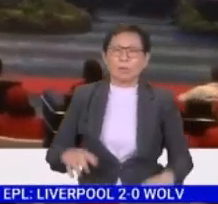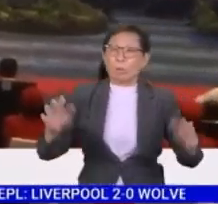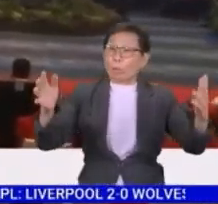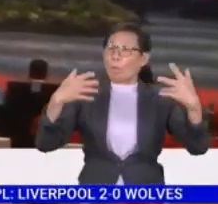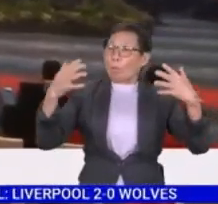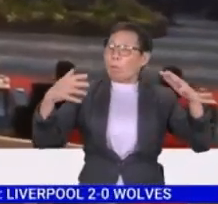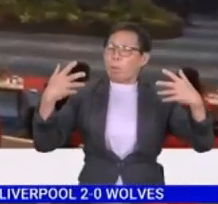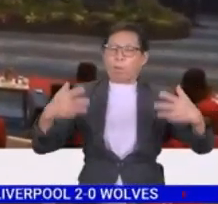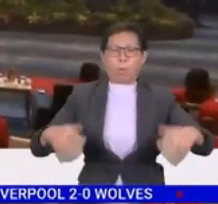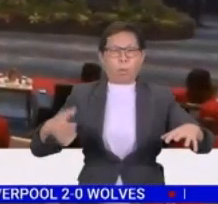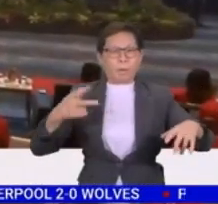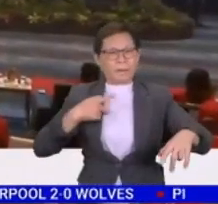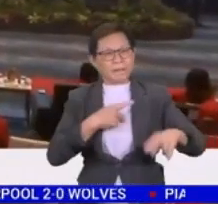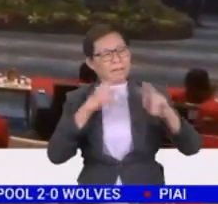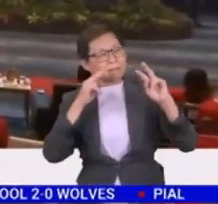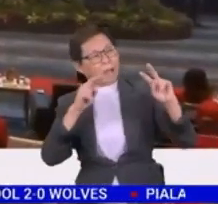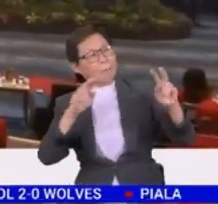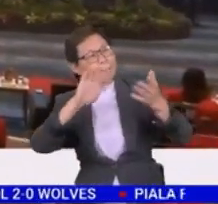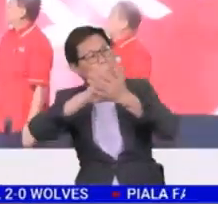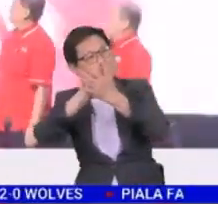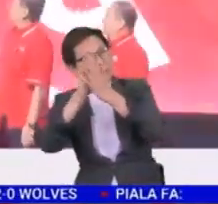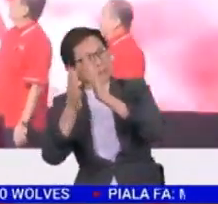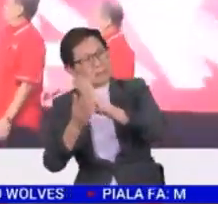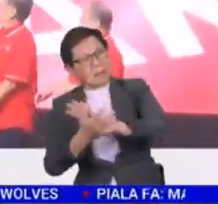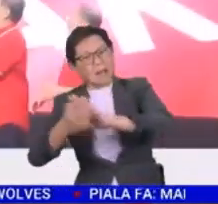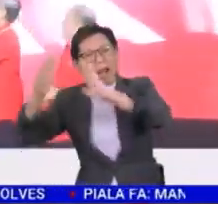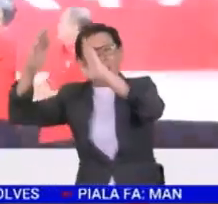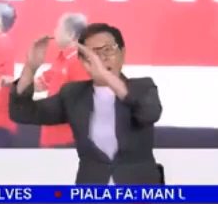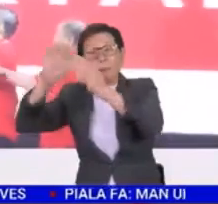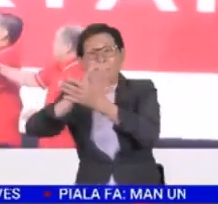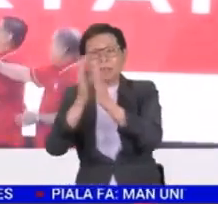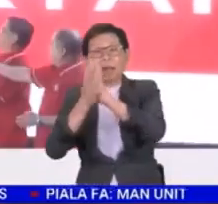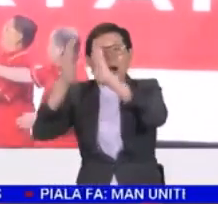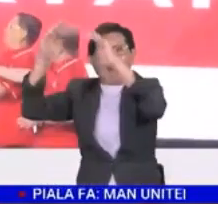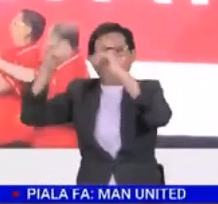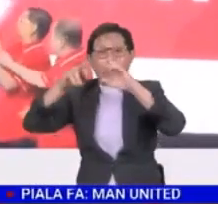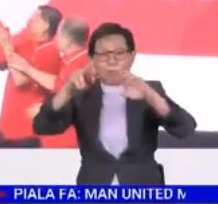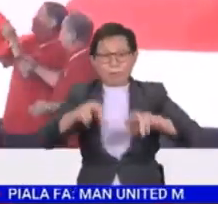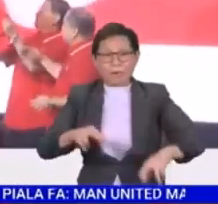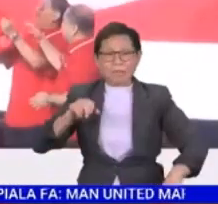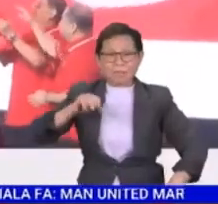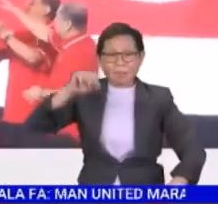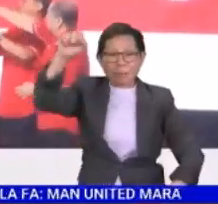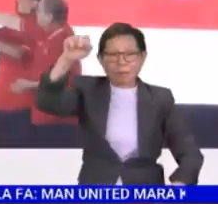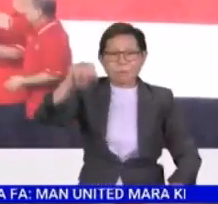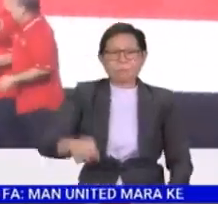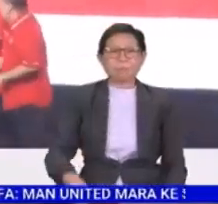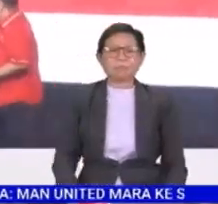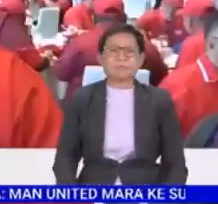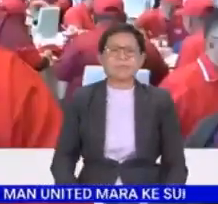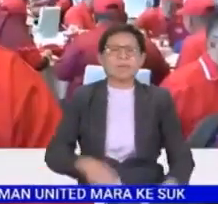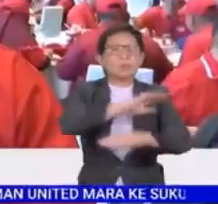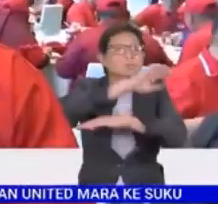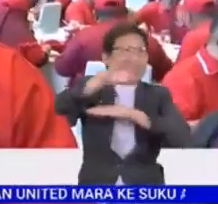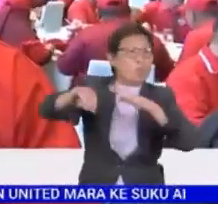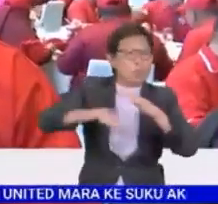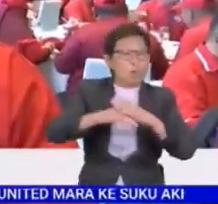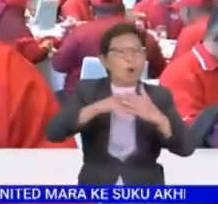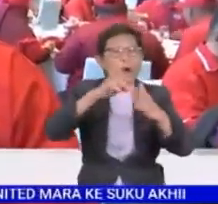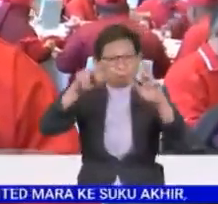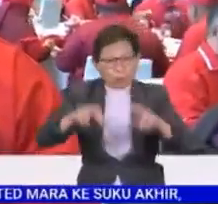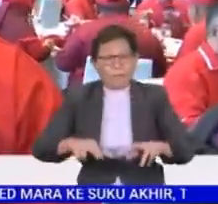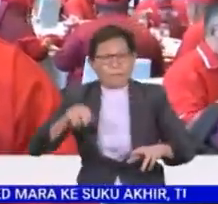yang mana kita melihat ini menjadi satu harapan rakyat sama secara keseluruhan yang ingin